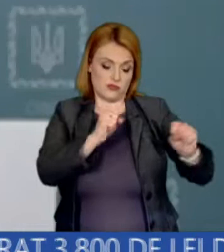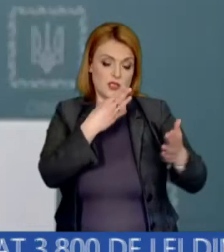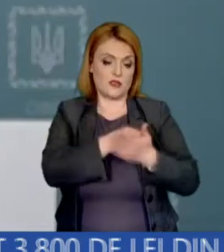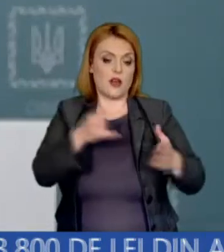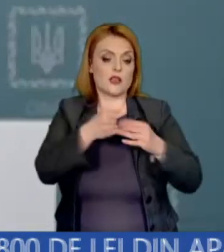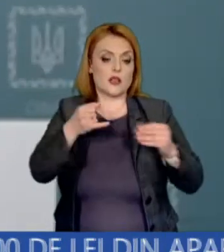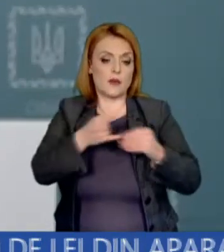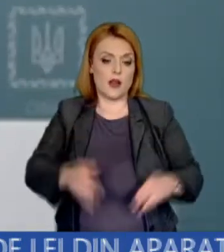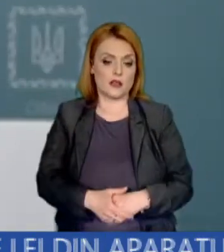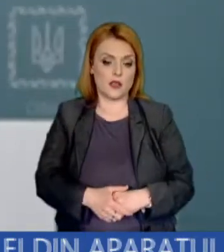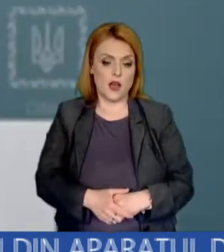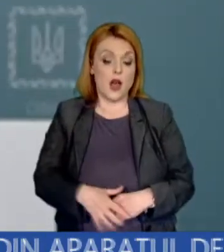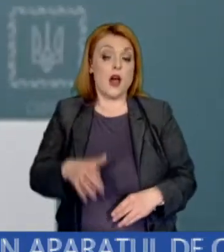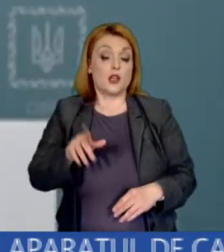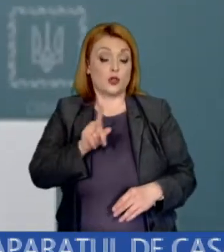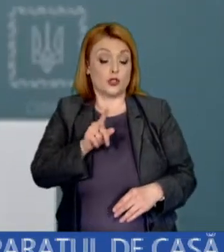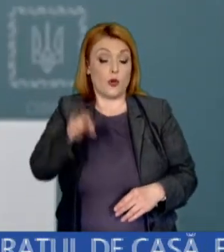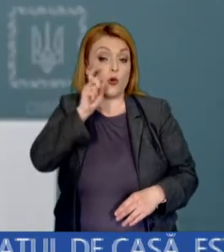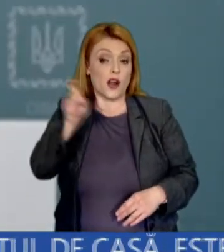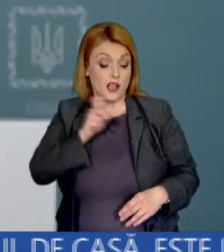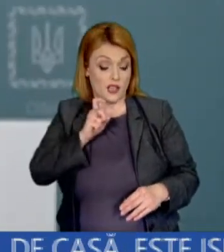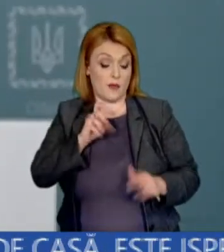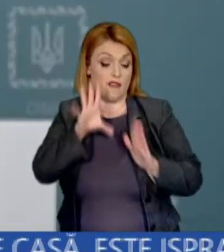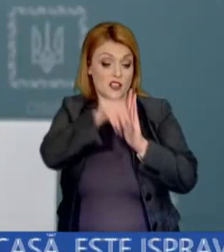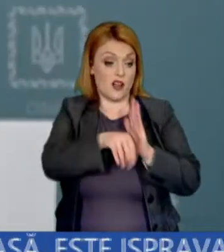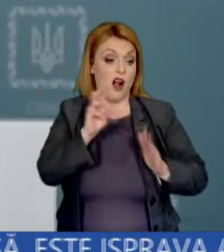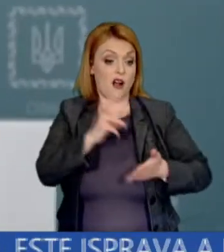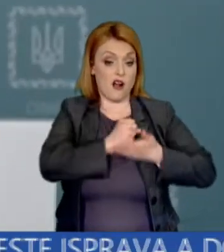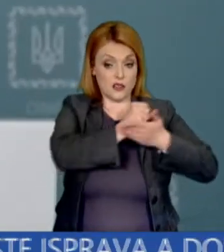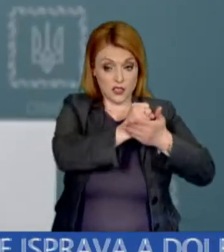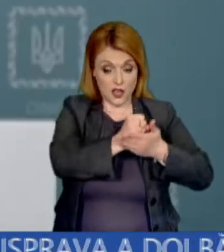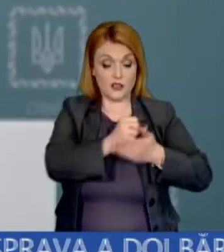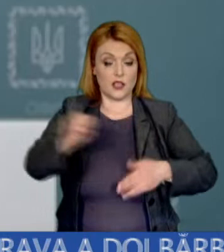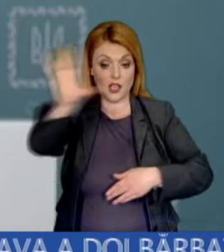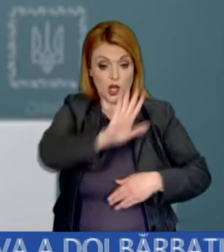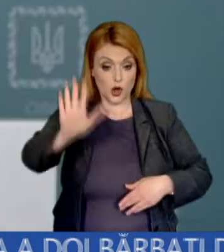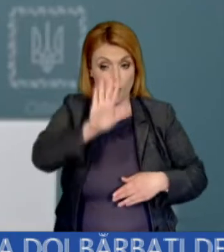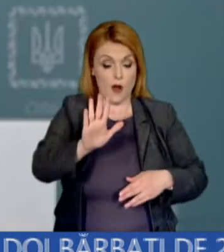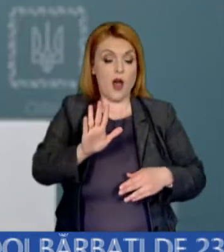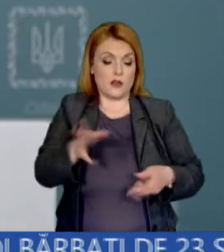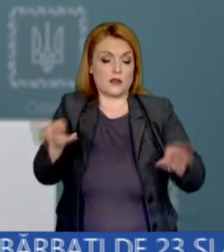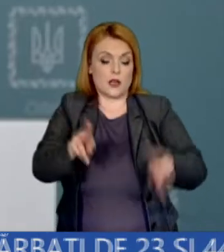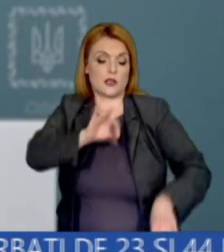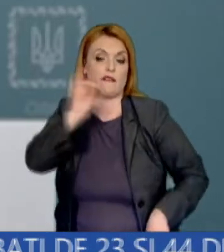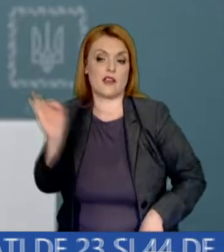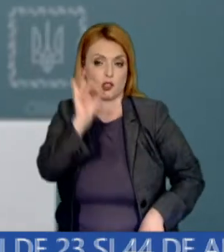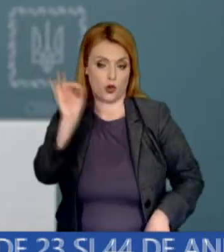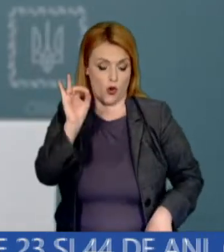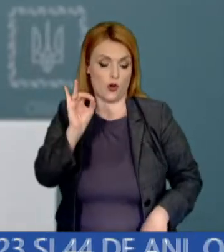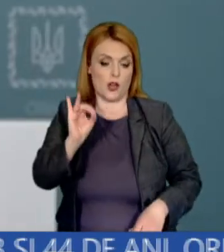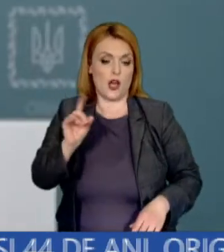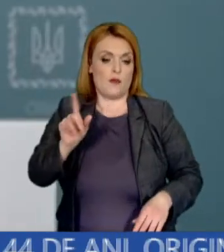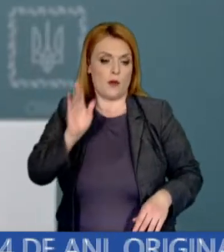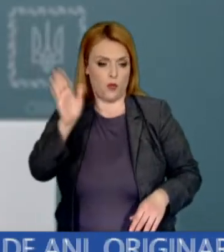de candidat la aderarea la Uniunea Europeană ne va deschide oportunități fără precedent în istoria noastră pentru restaurarea și